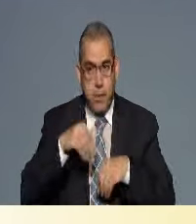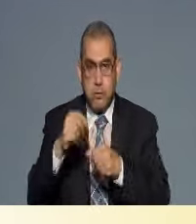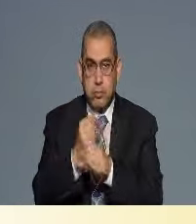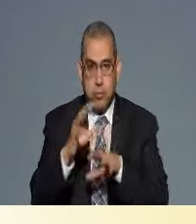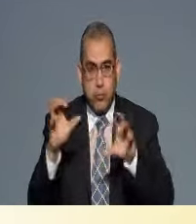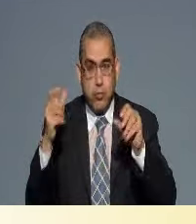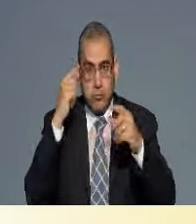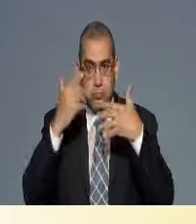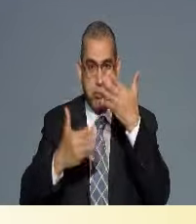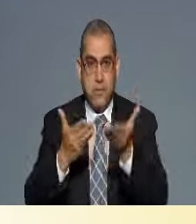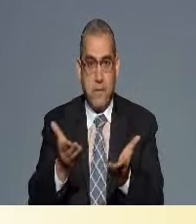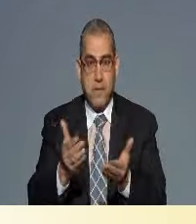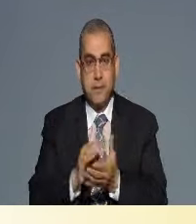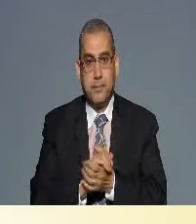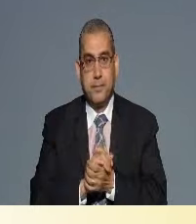القطاع.